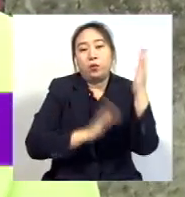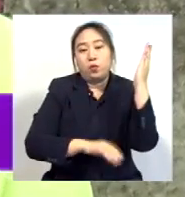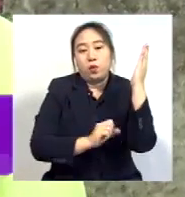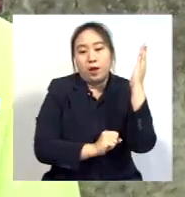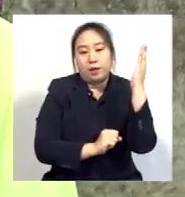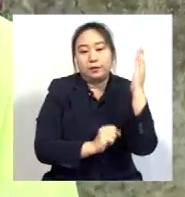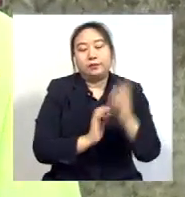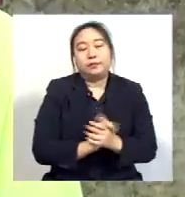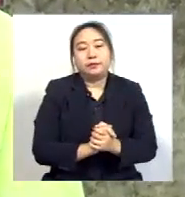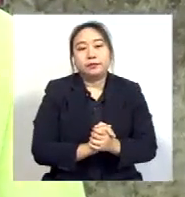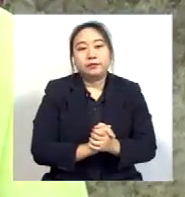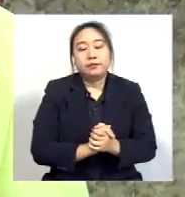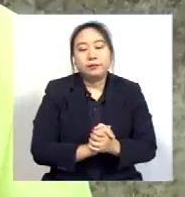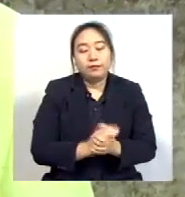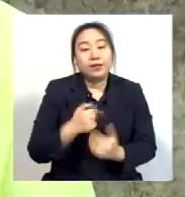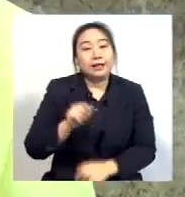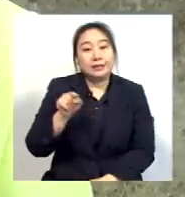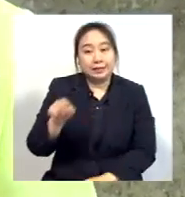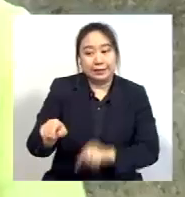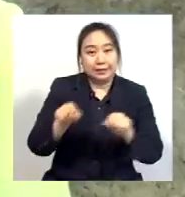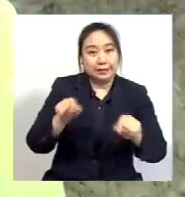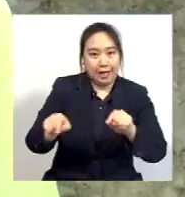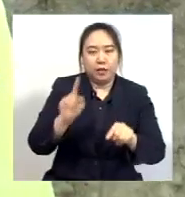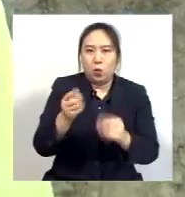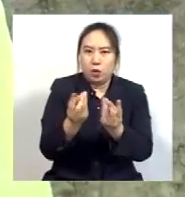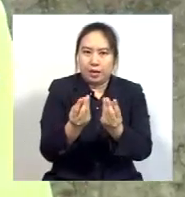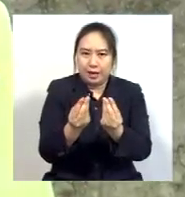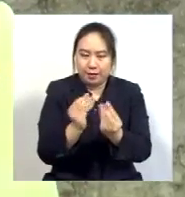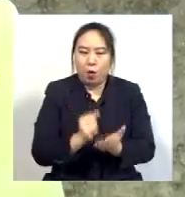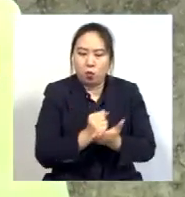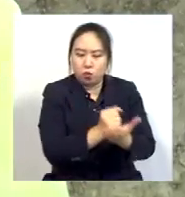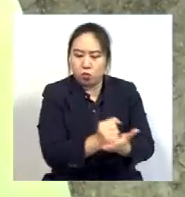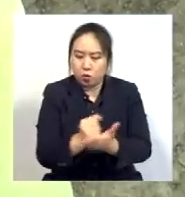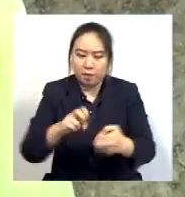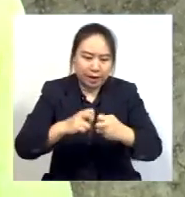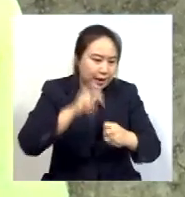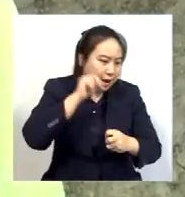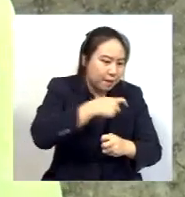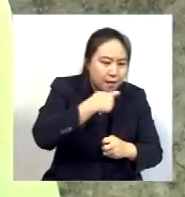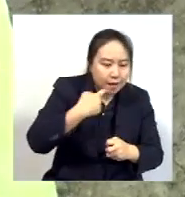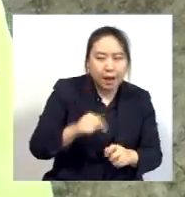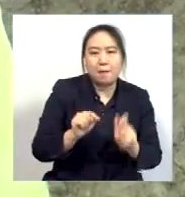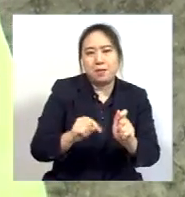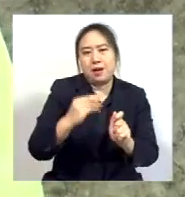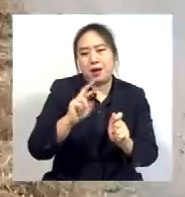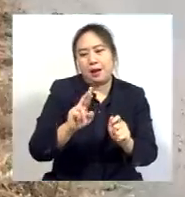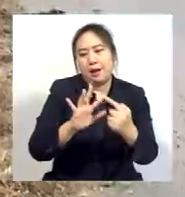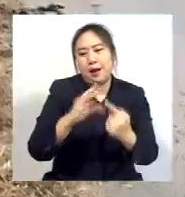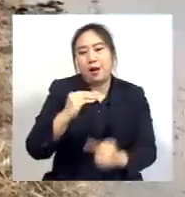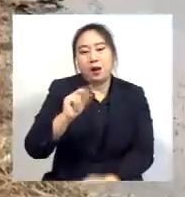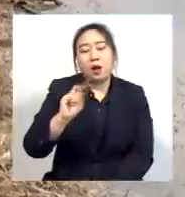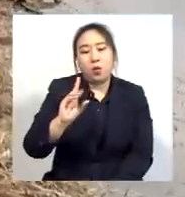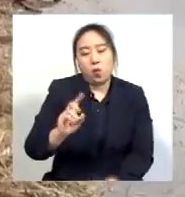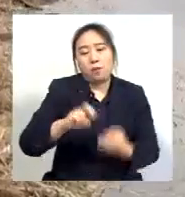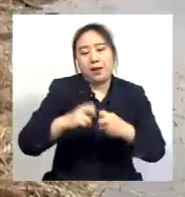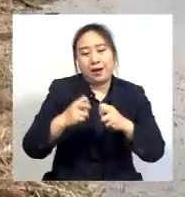านายจารุวัฒน์เกลี้ยงเกลาก็สั่งการเหมือนกันว่าต้องเร่งไปช่วยเหลือพื้นที่ประสบภัยแล้งโดยเฉพาะในอำเภอระโนดนะคะที่ประสบปัญหา